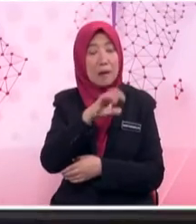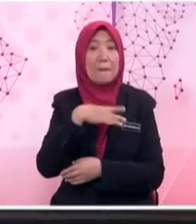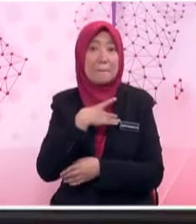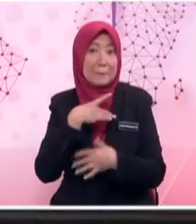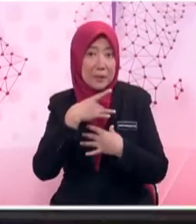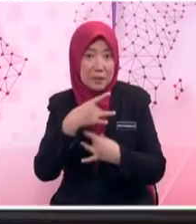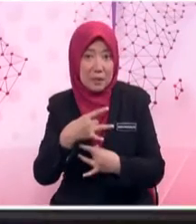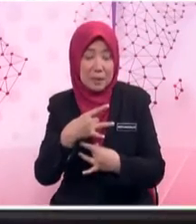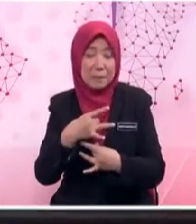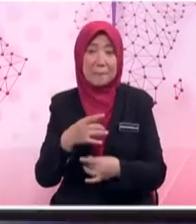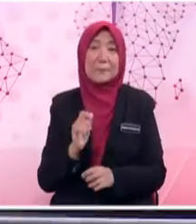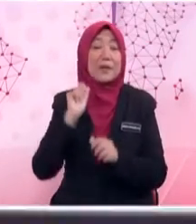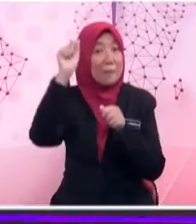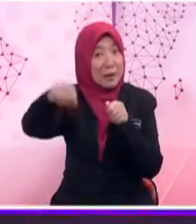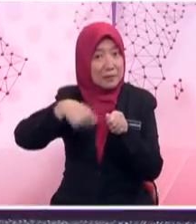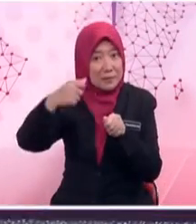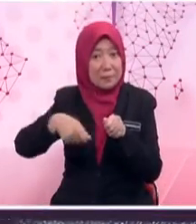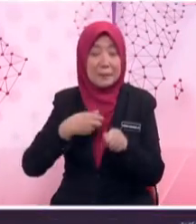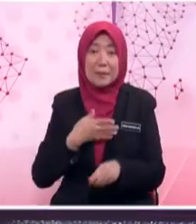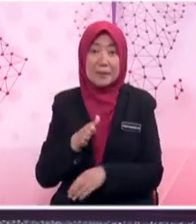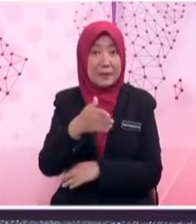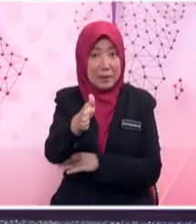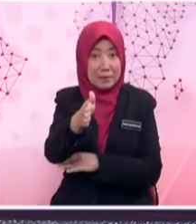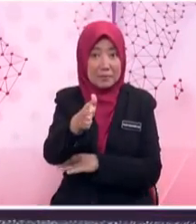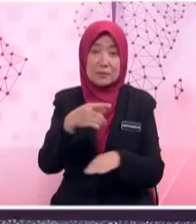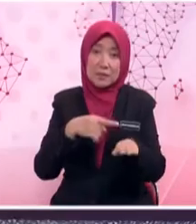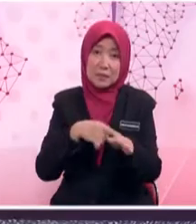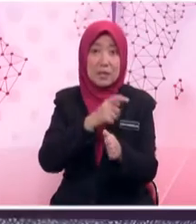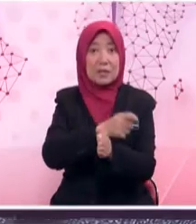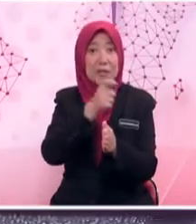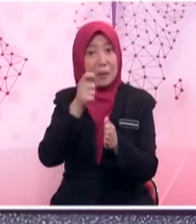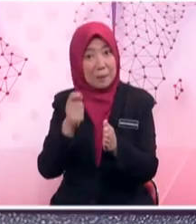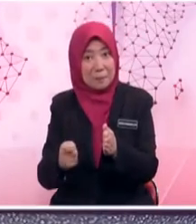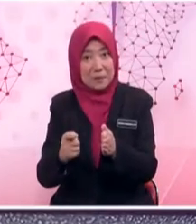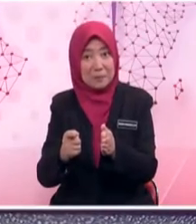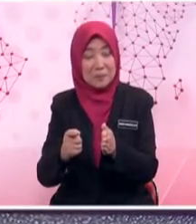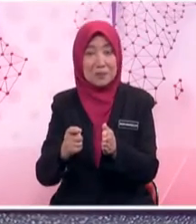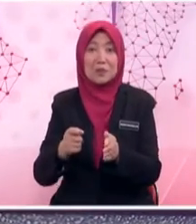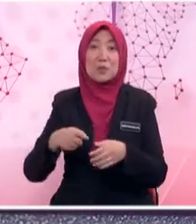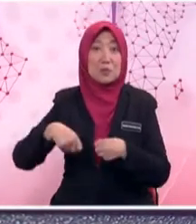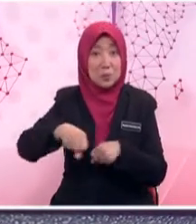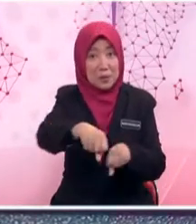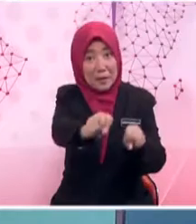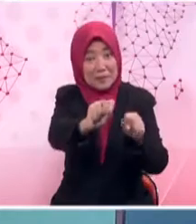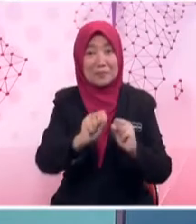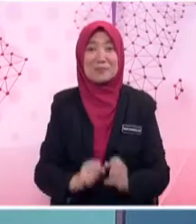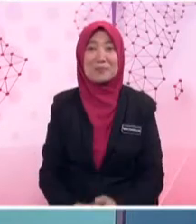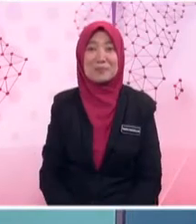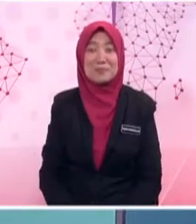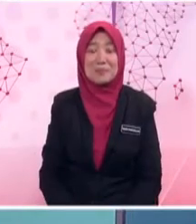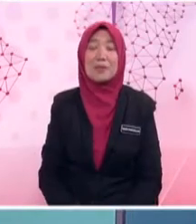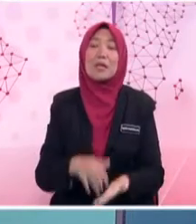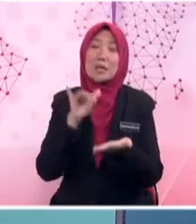berminat memancing ikan di tepi sungai. Ah, begitulah